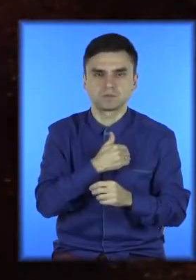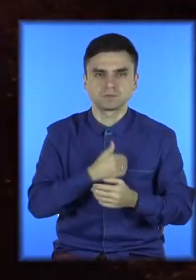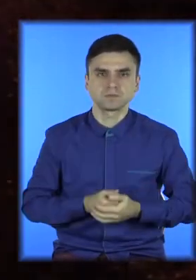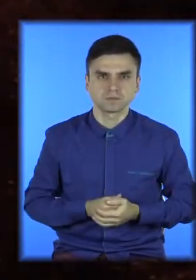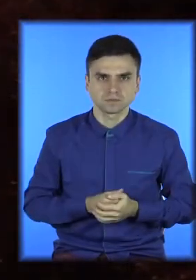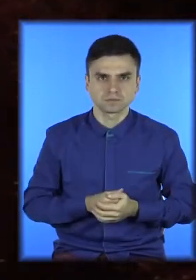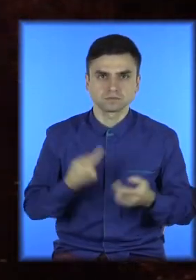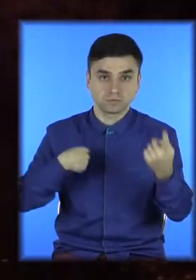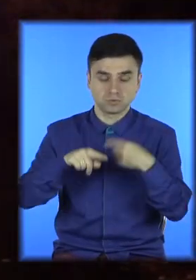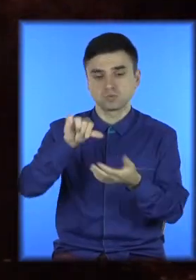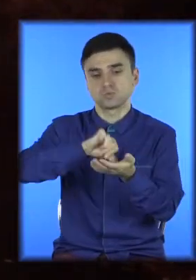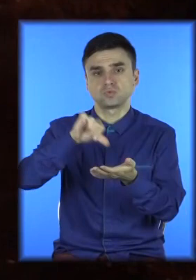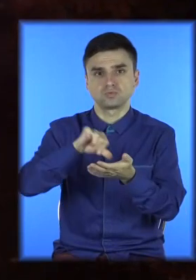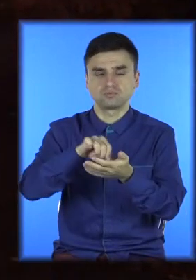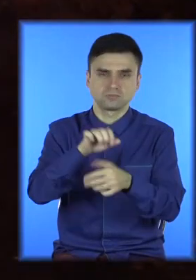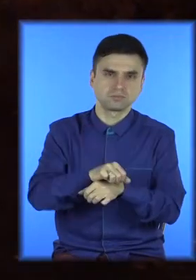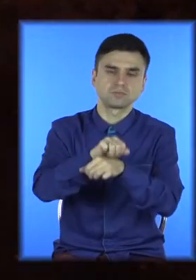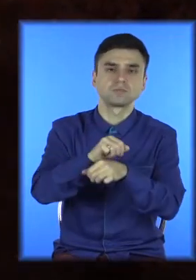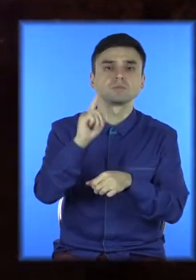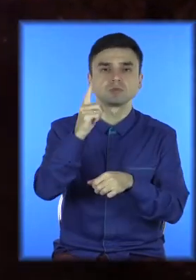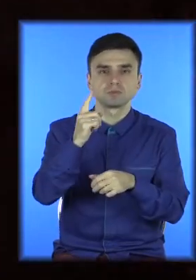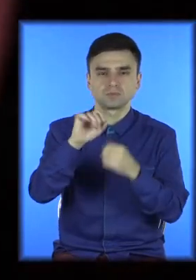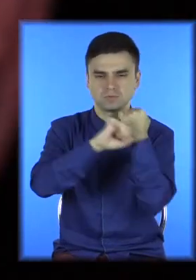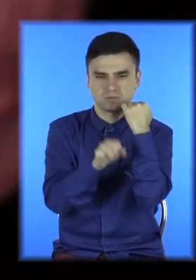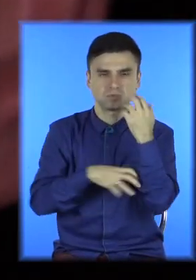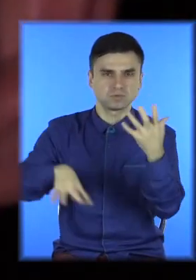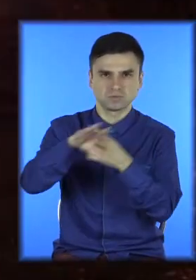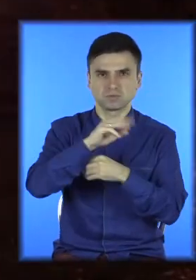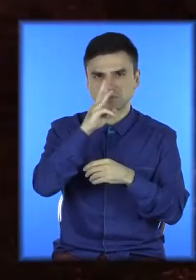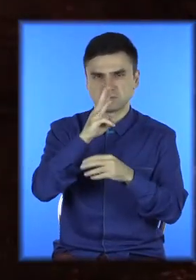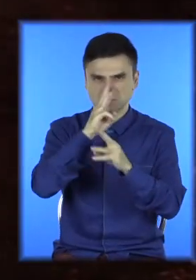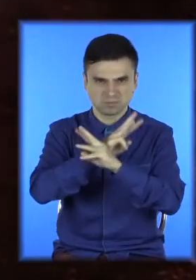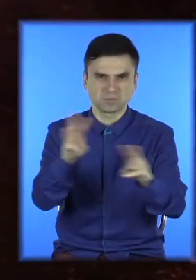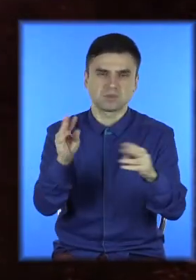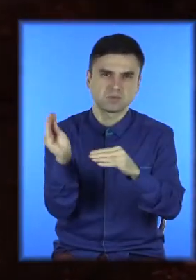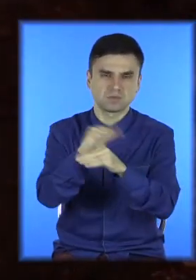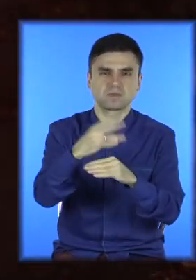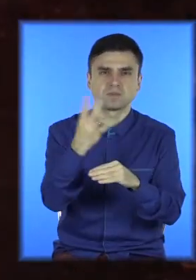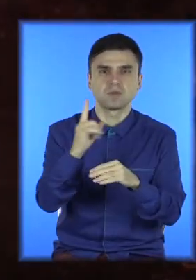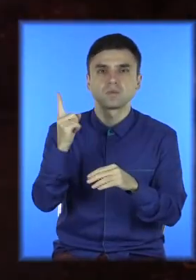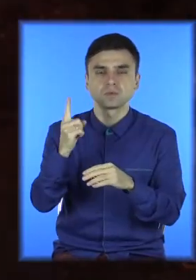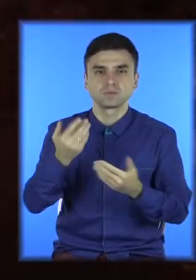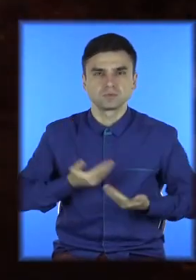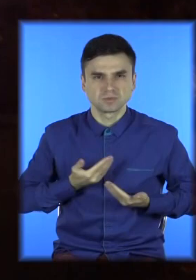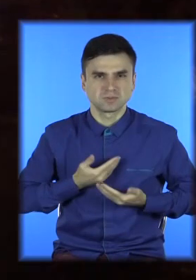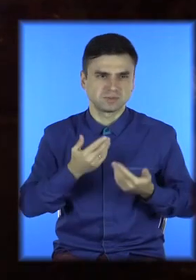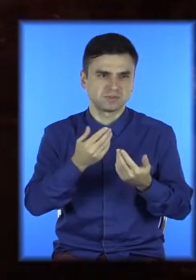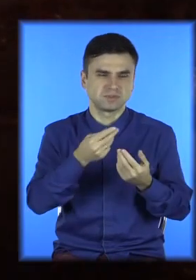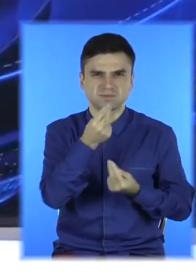ростуть тарифи і дуже тяжко українському робітнику зараз. Зарплата в 1000 євро і нормальні умови